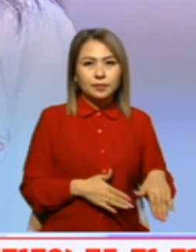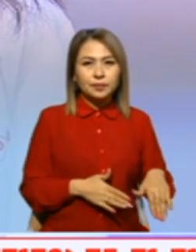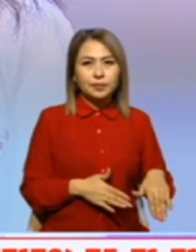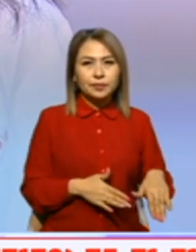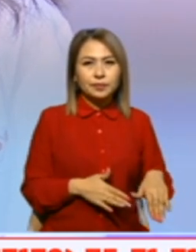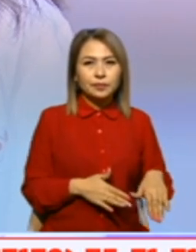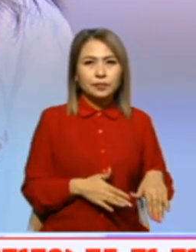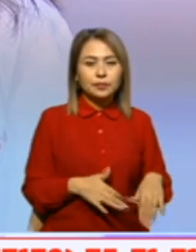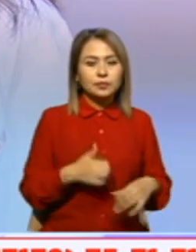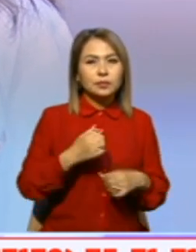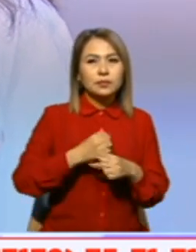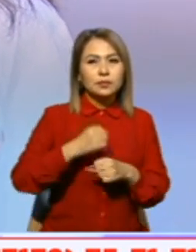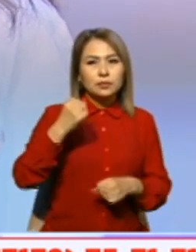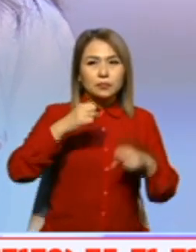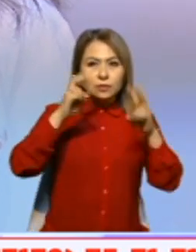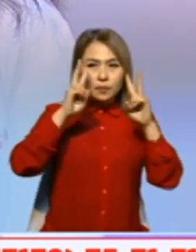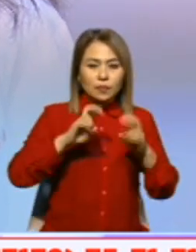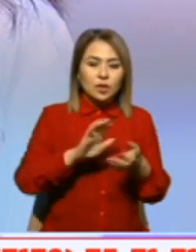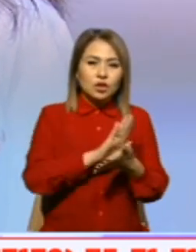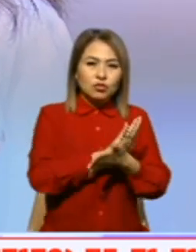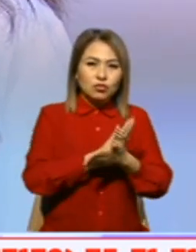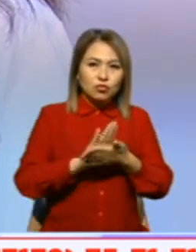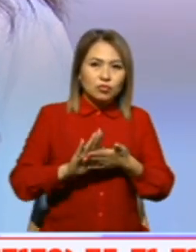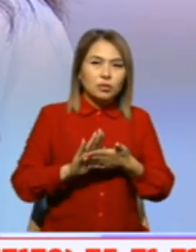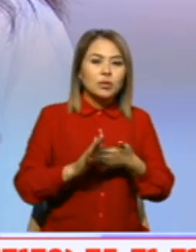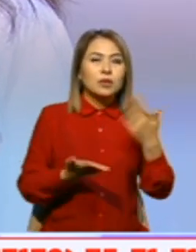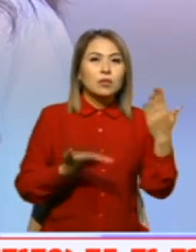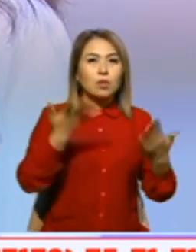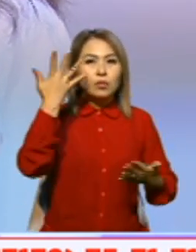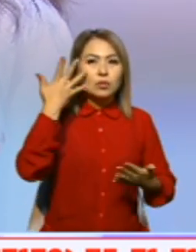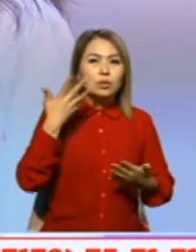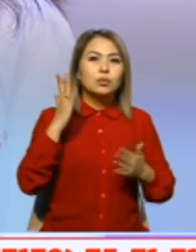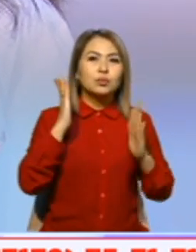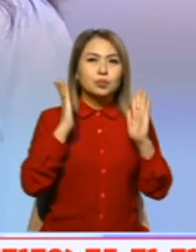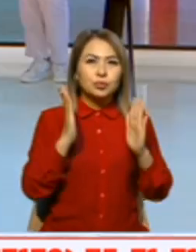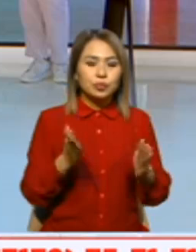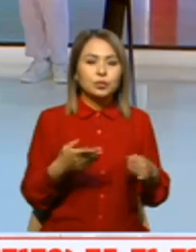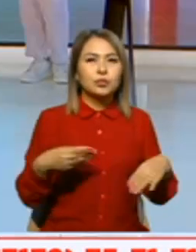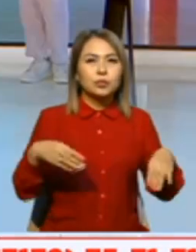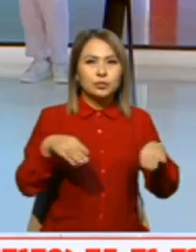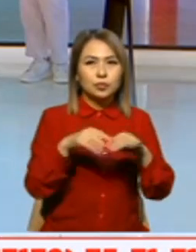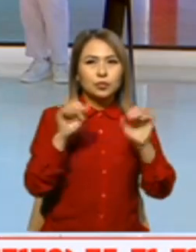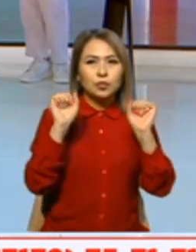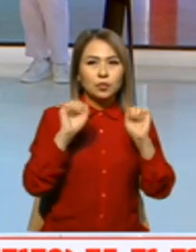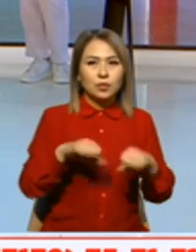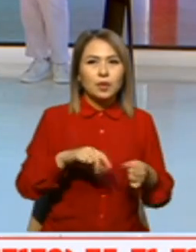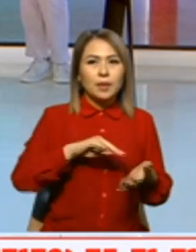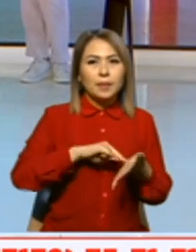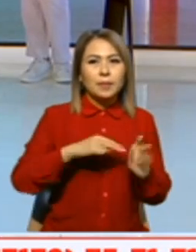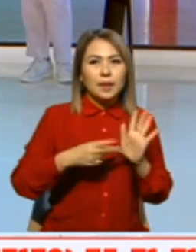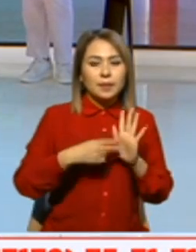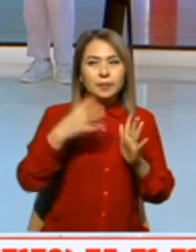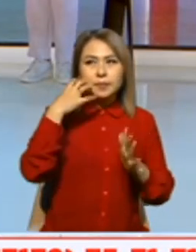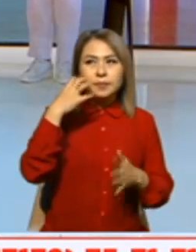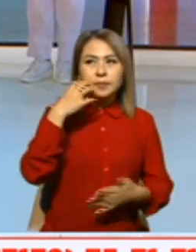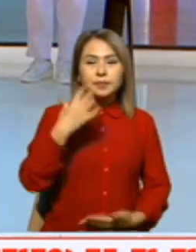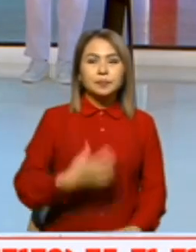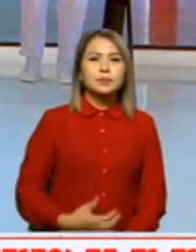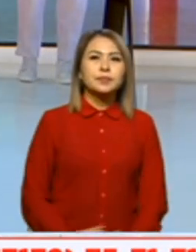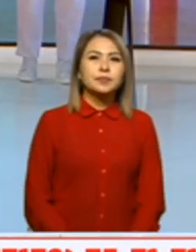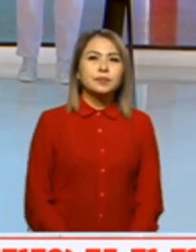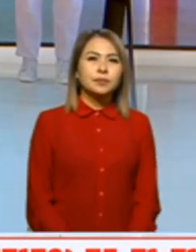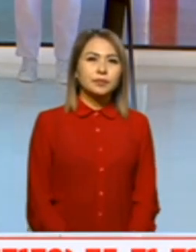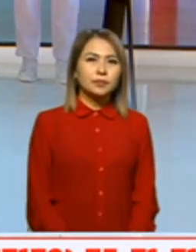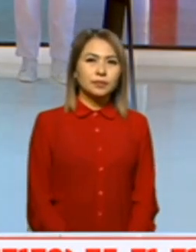кейінгі контрольный анализдары таза болып, бәрі таза болып шыққан кезде ғана, сол кезде ғана уже планировать ету керек беременности.